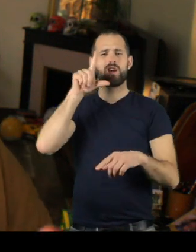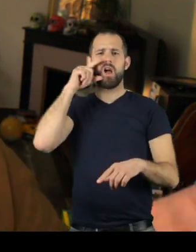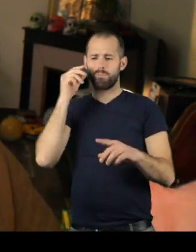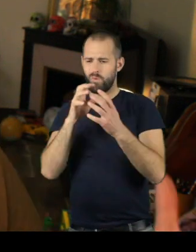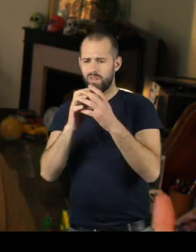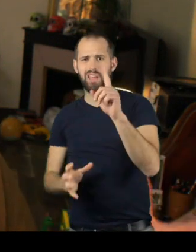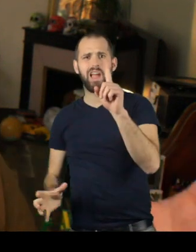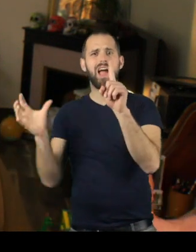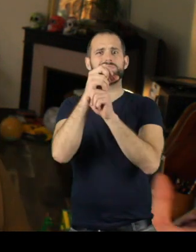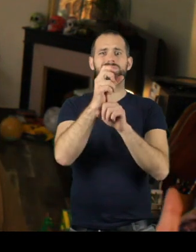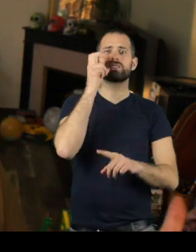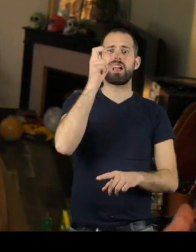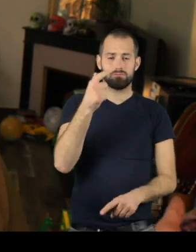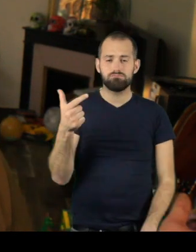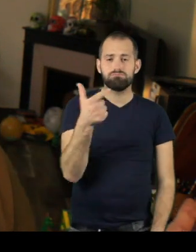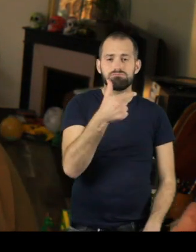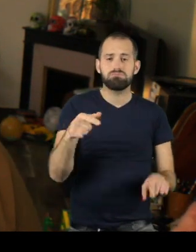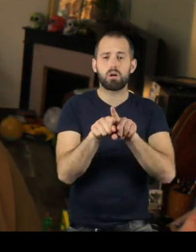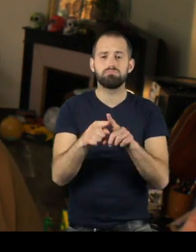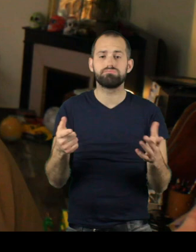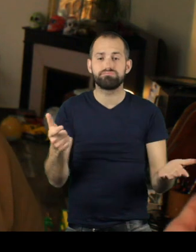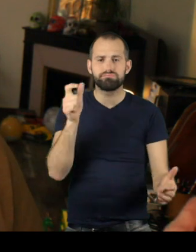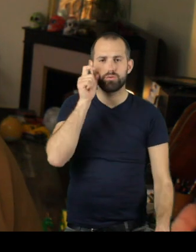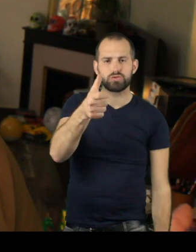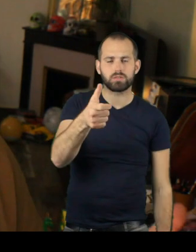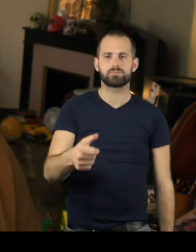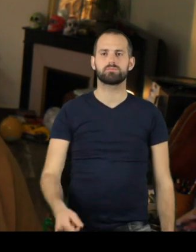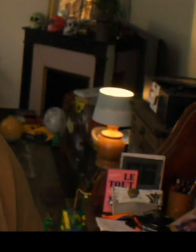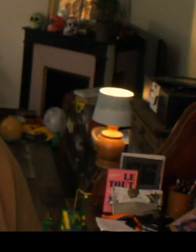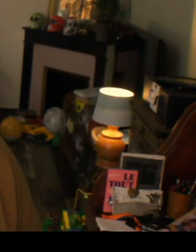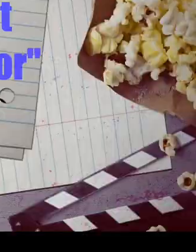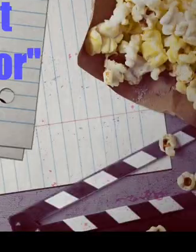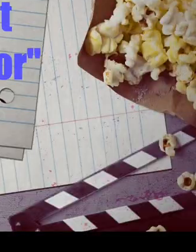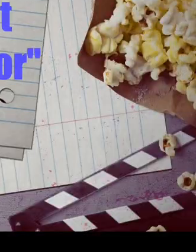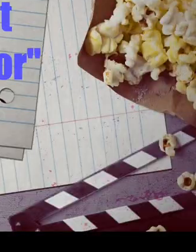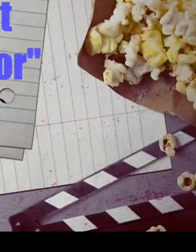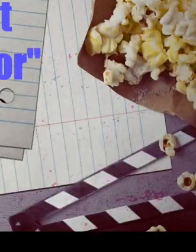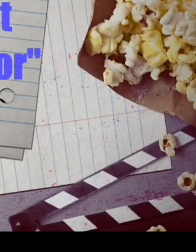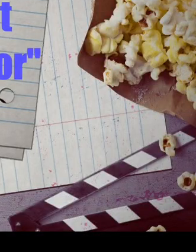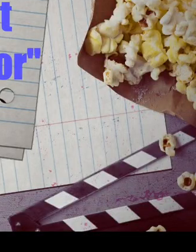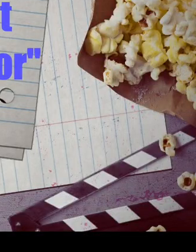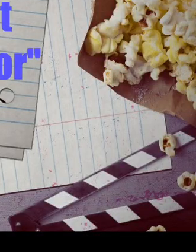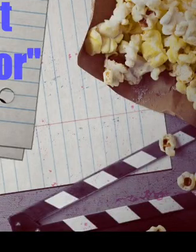première fois pour un personnage se faisant dévorer par un alligator. On est sur une base.